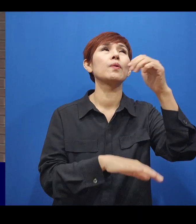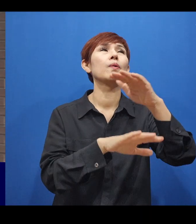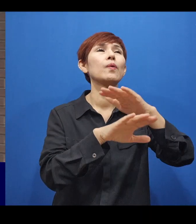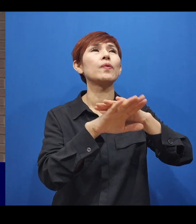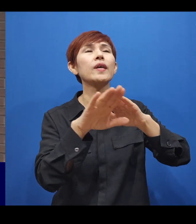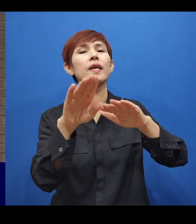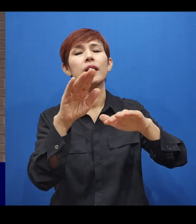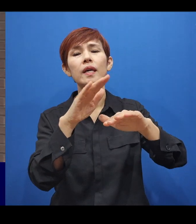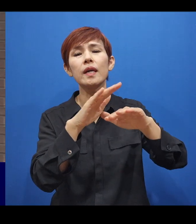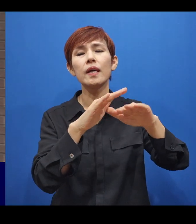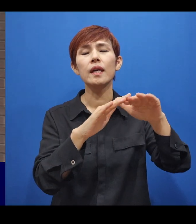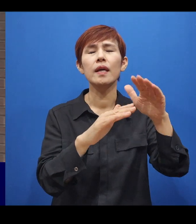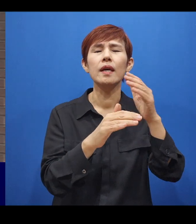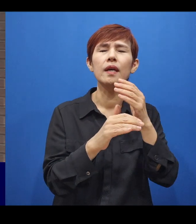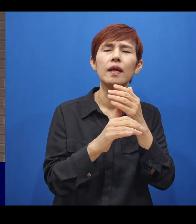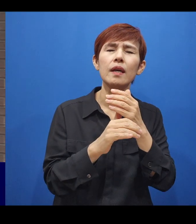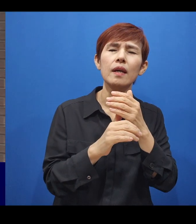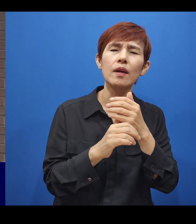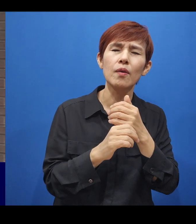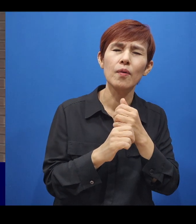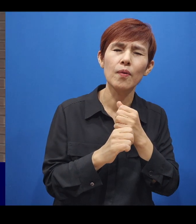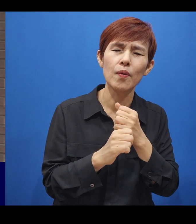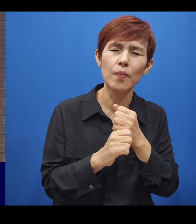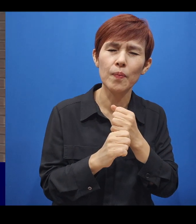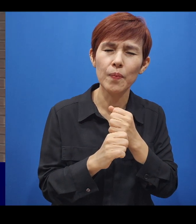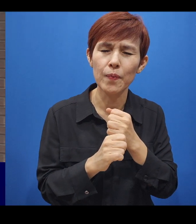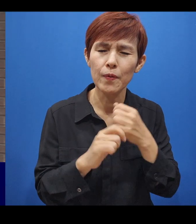주의 손이